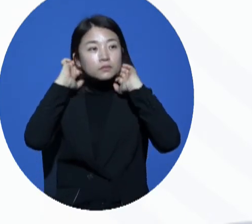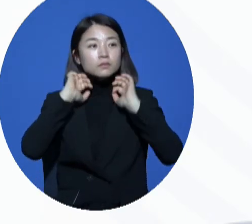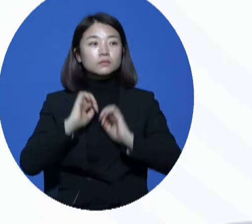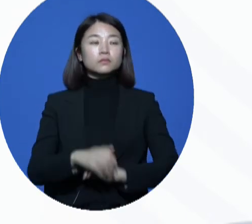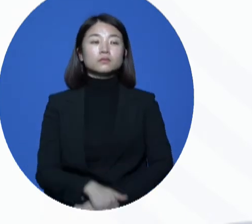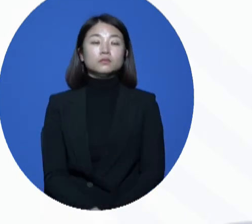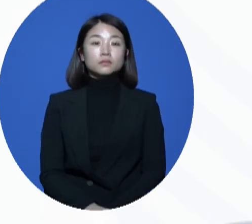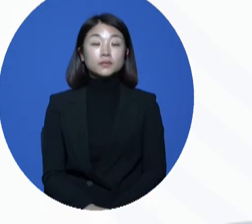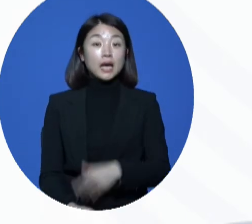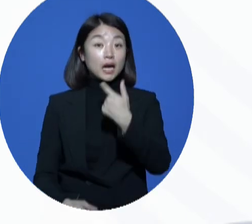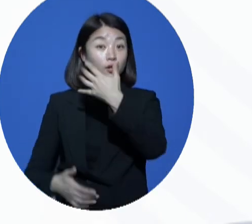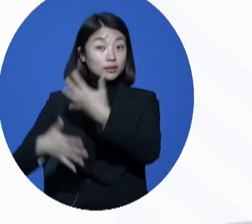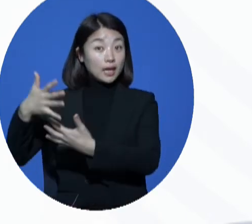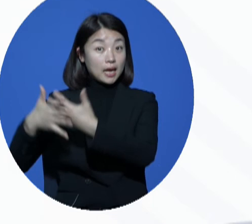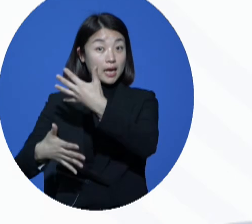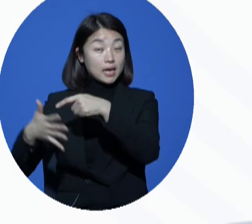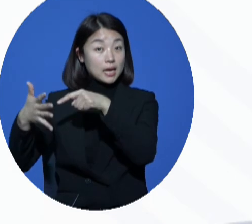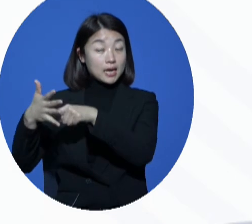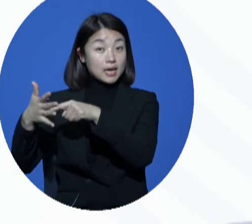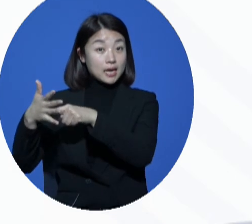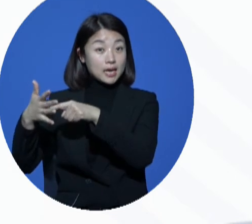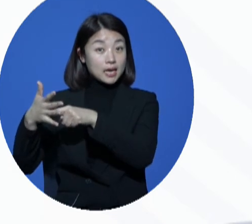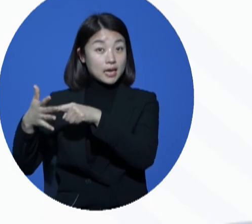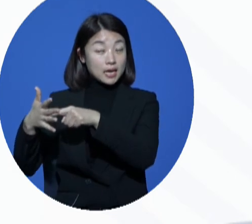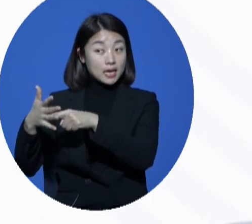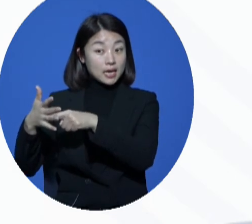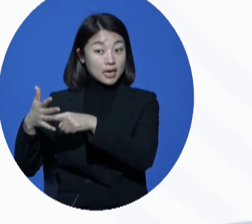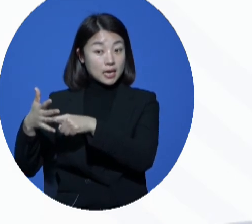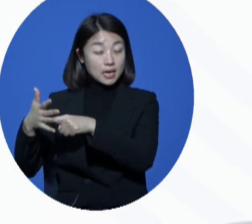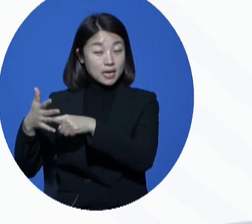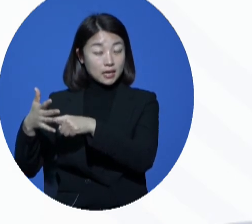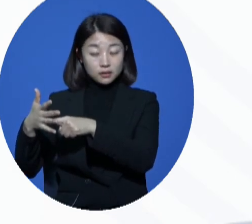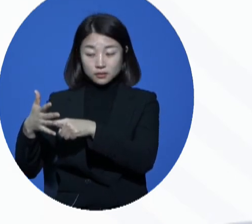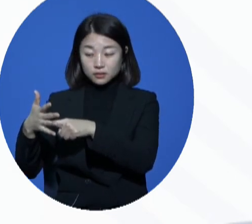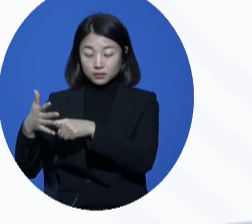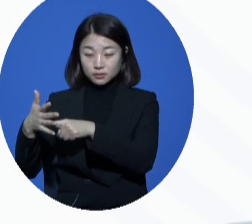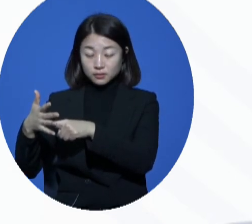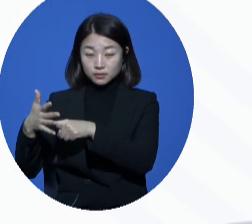앞서 제가 보여드린 그 영상에서 탈시설을 한 분을 지원하는 사람이